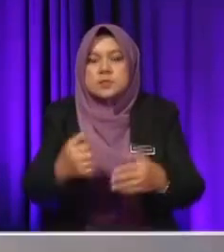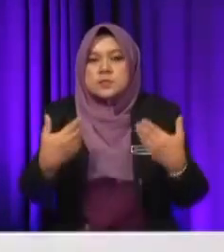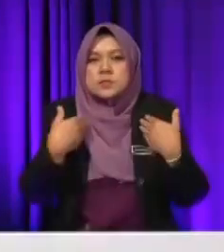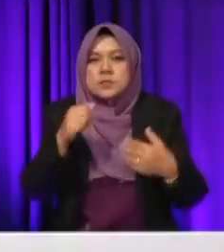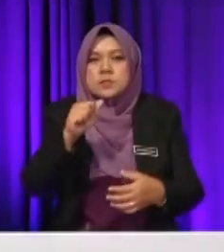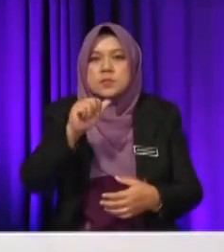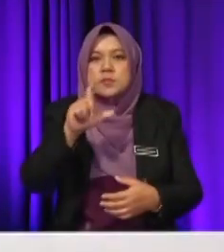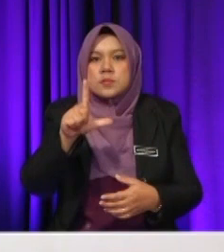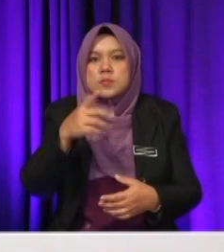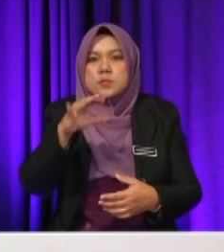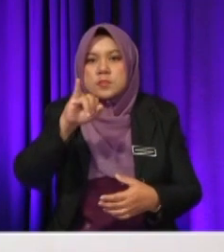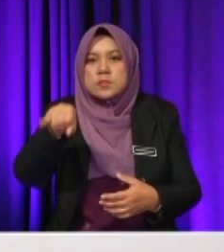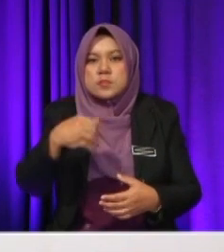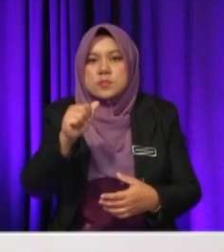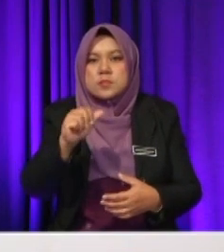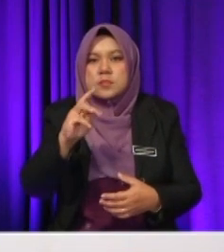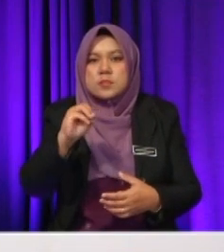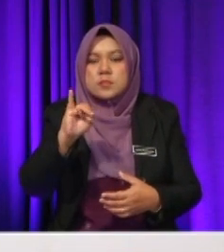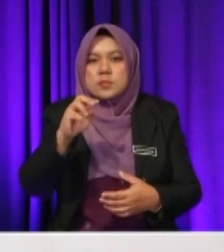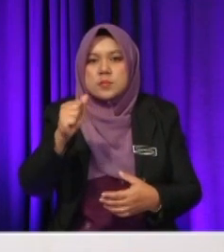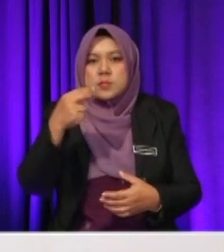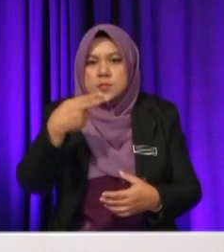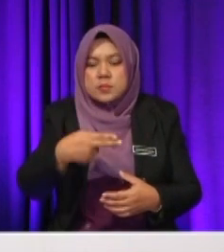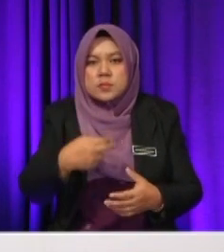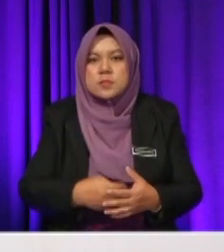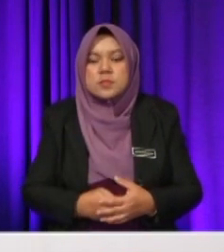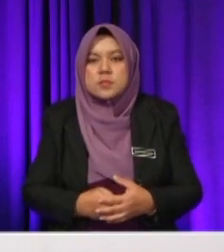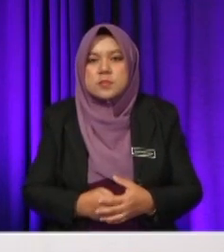Algeria tiba-tiba